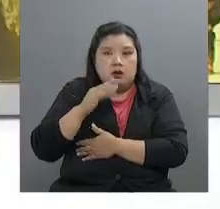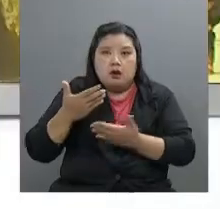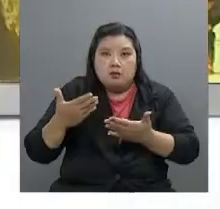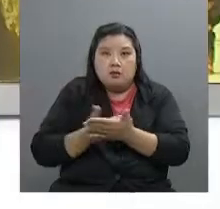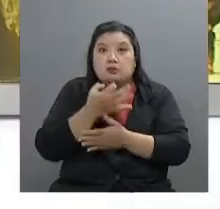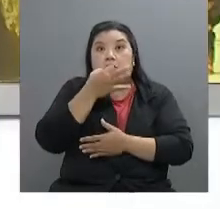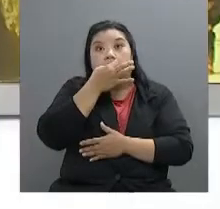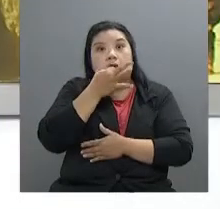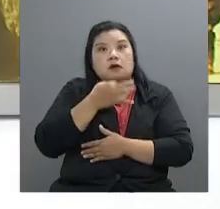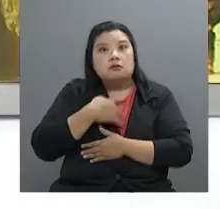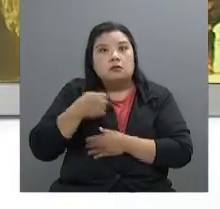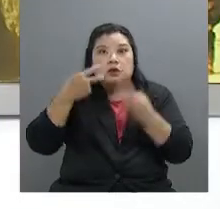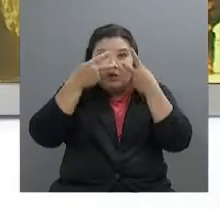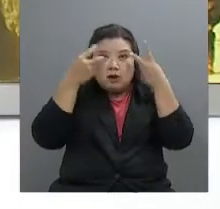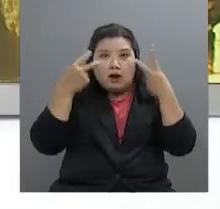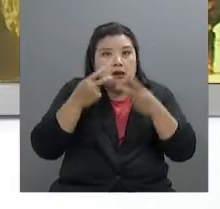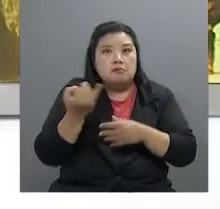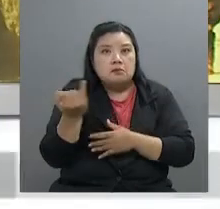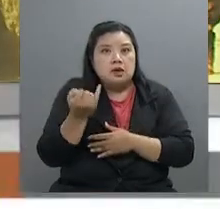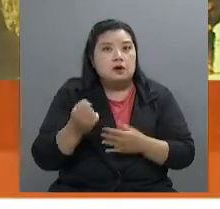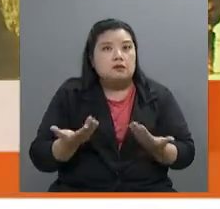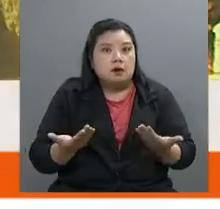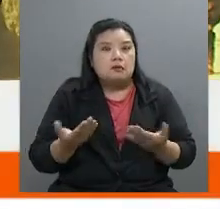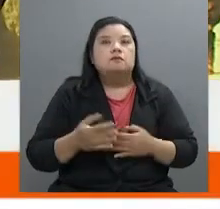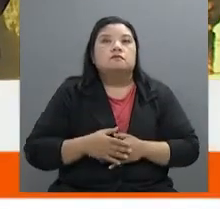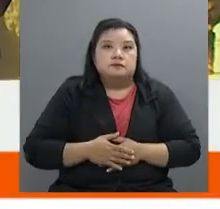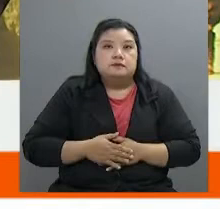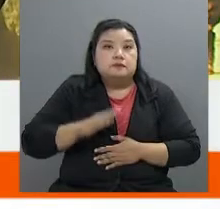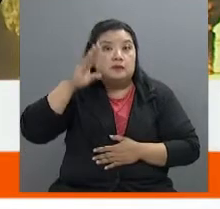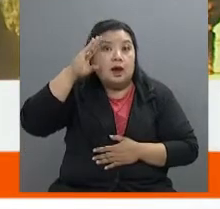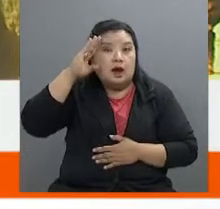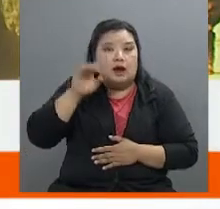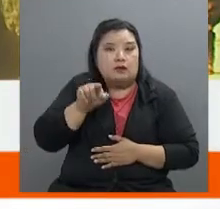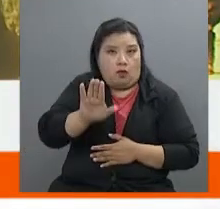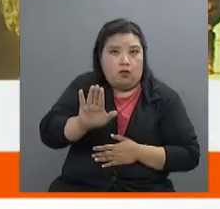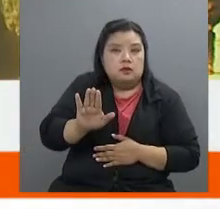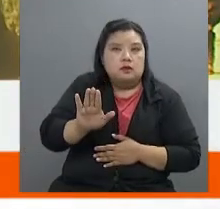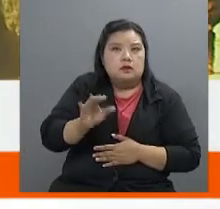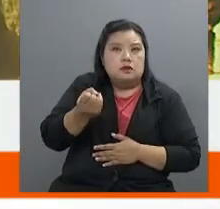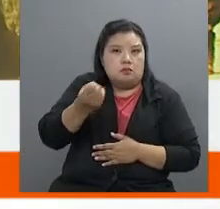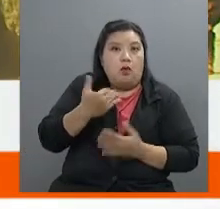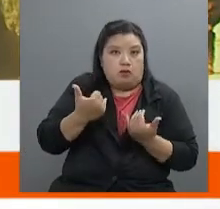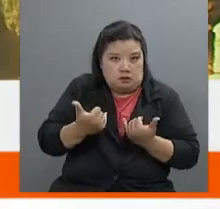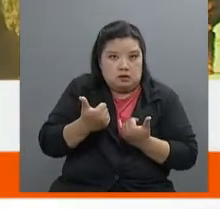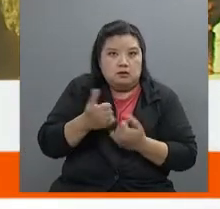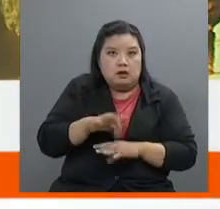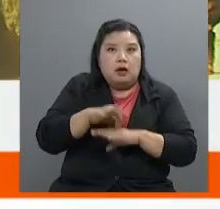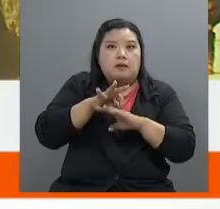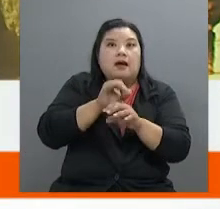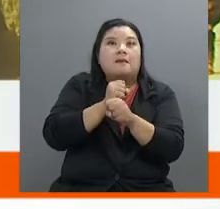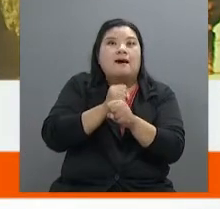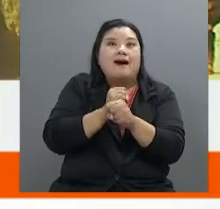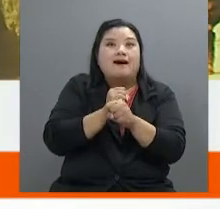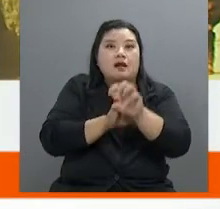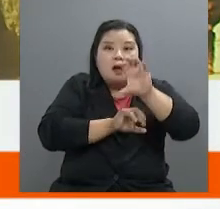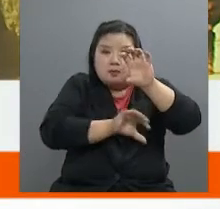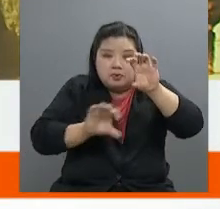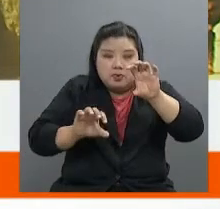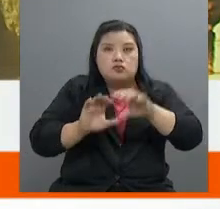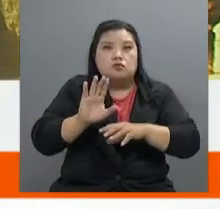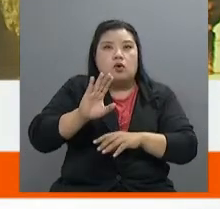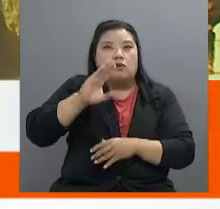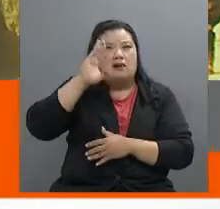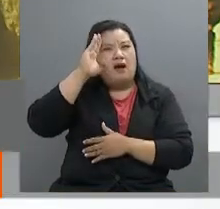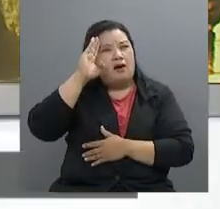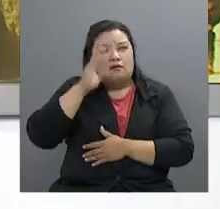นอกจากนี้หาทหารบางนายนะคะก็มองว่าเรื่องนี้จะทำให้โครงสร้างของกองทัพอินเดียอ่อนแอค่ะทั้งๆที่อินเดียนั้นก็